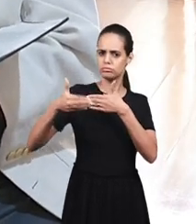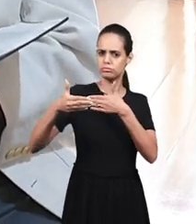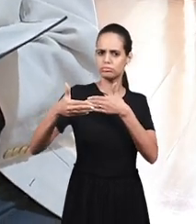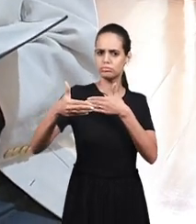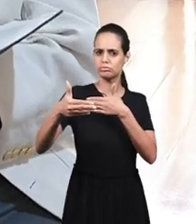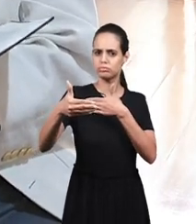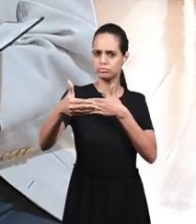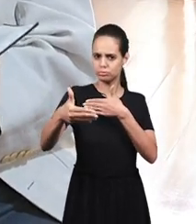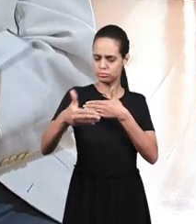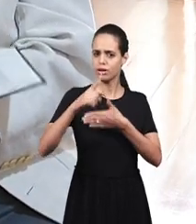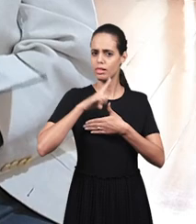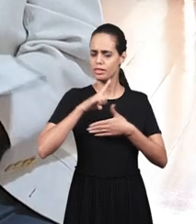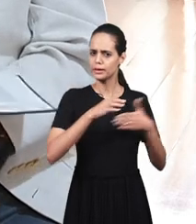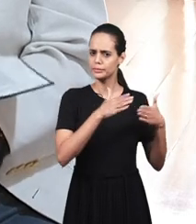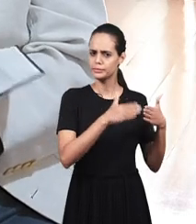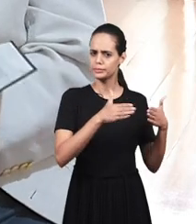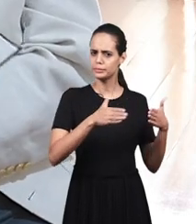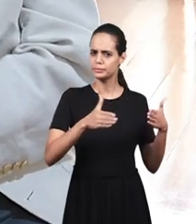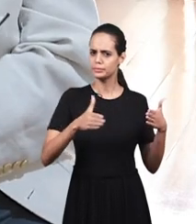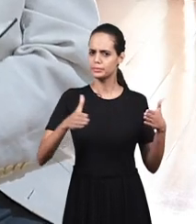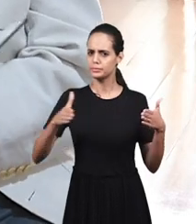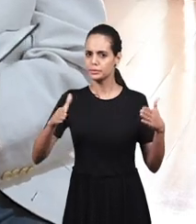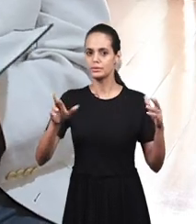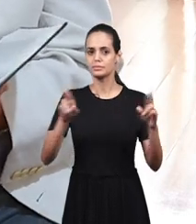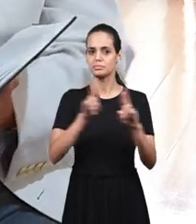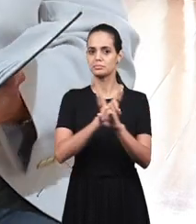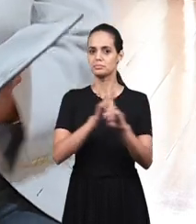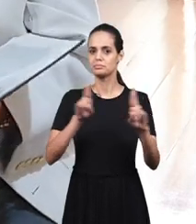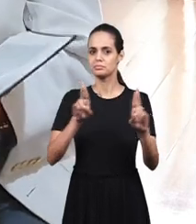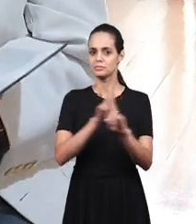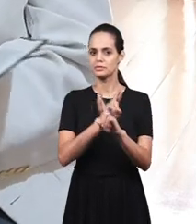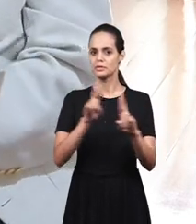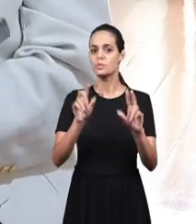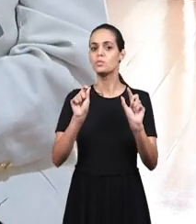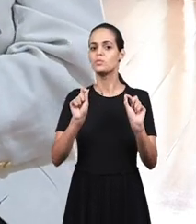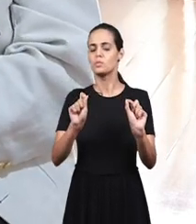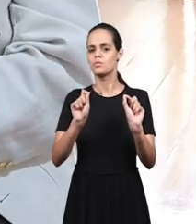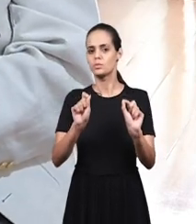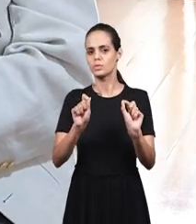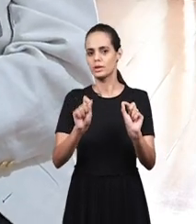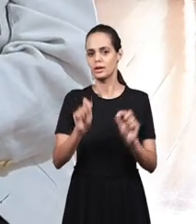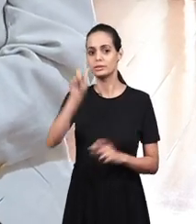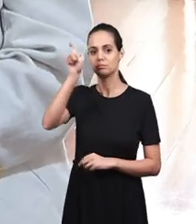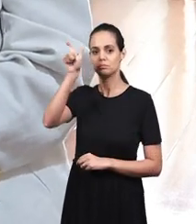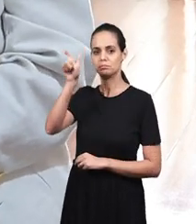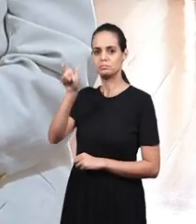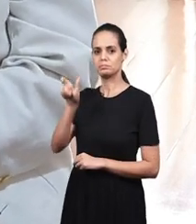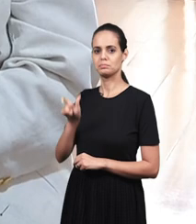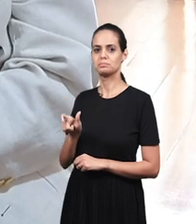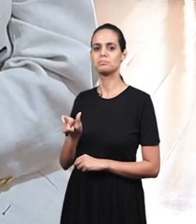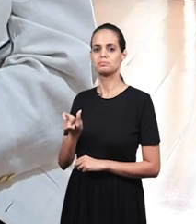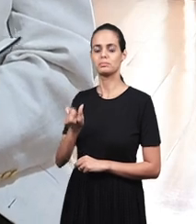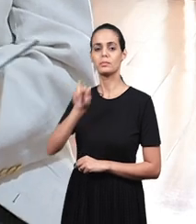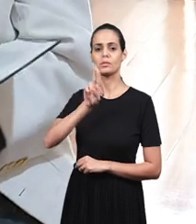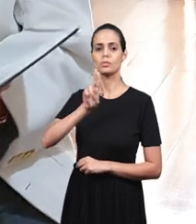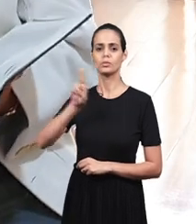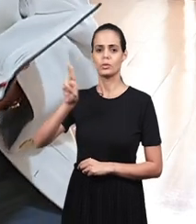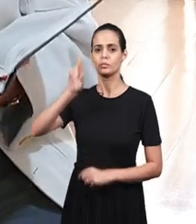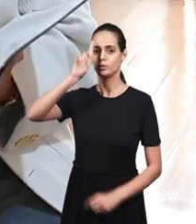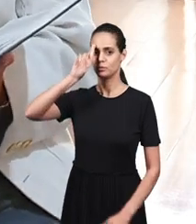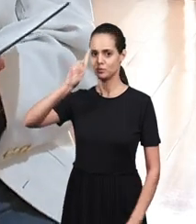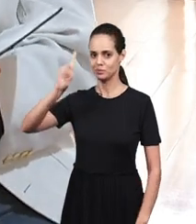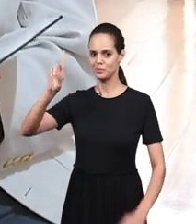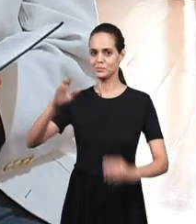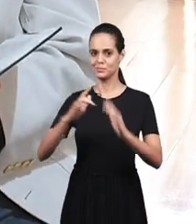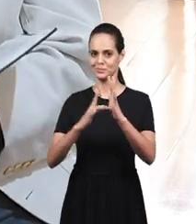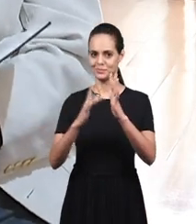il est important de continuer et regarder la séquence de ce sujet qui est lié avec la